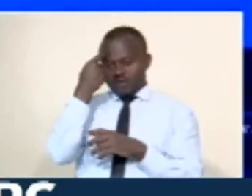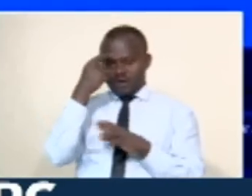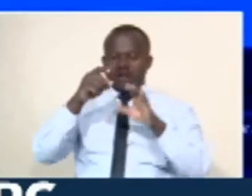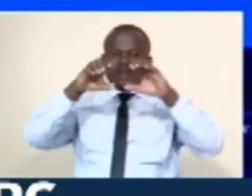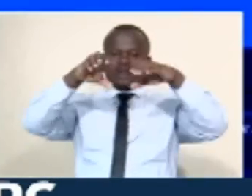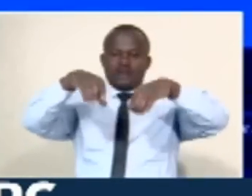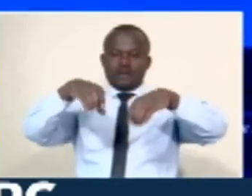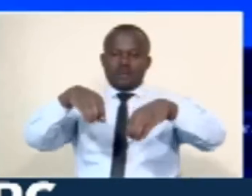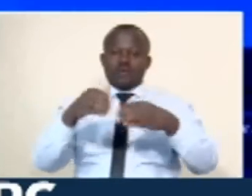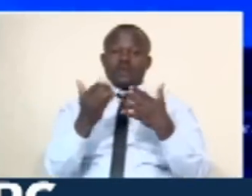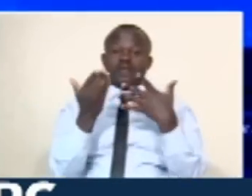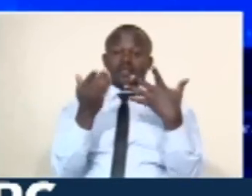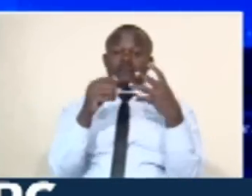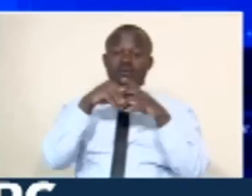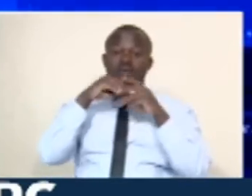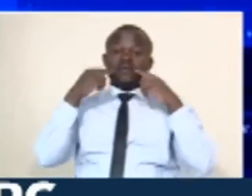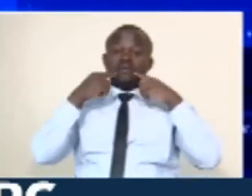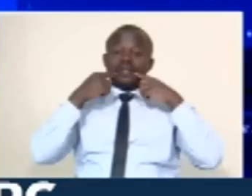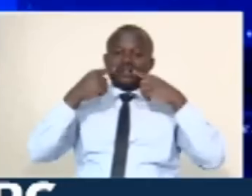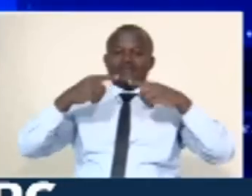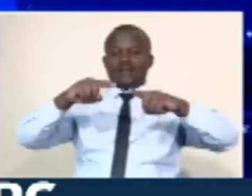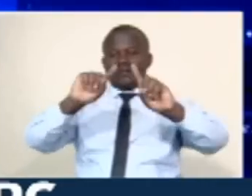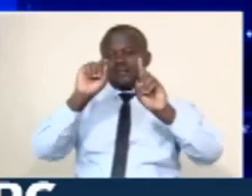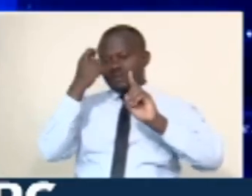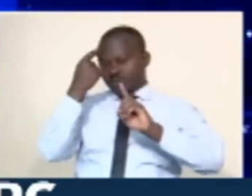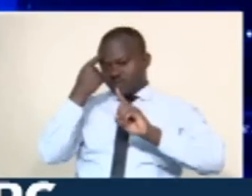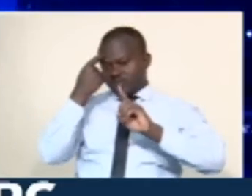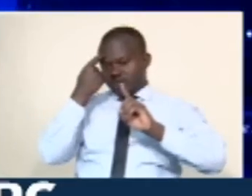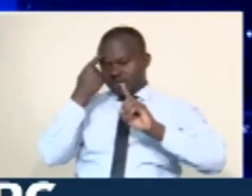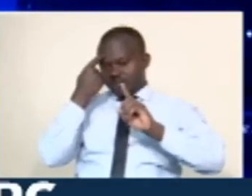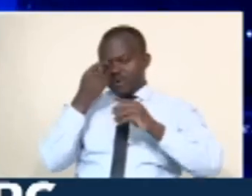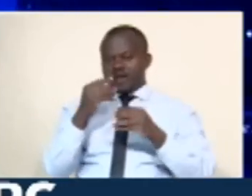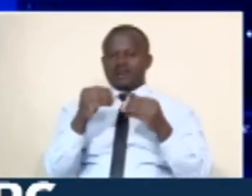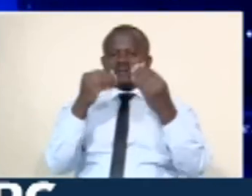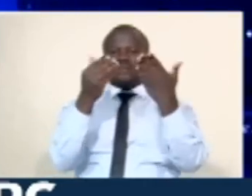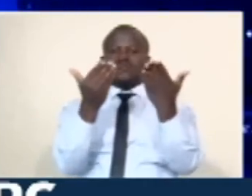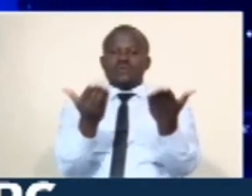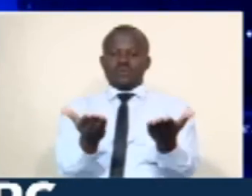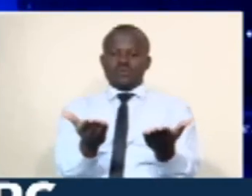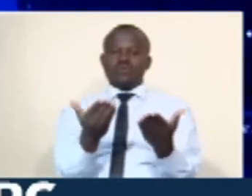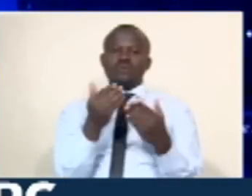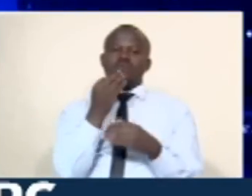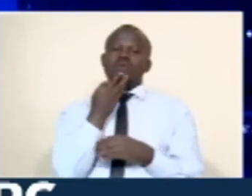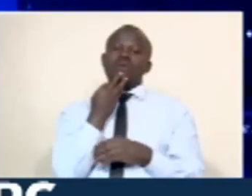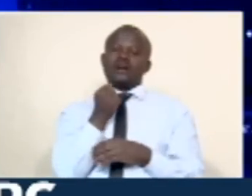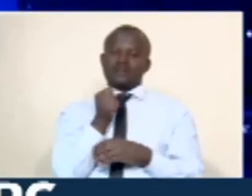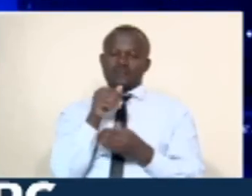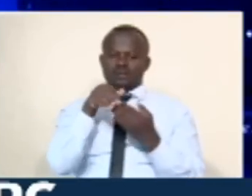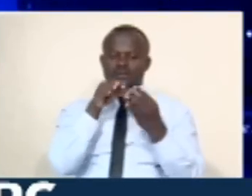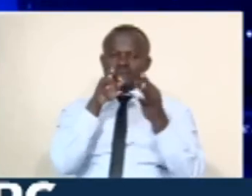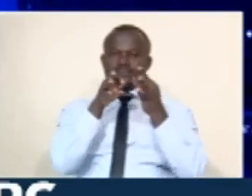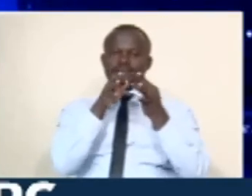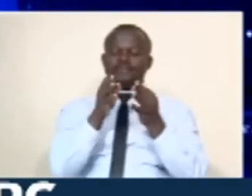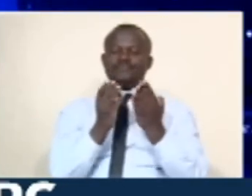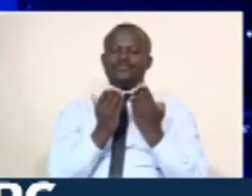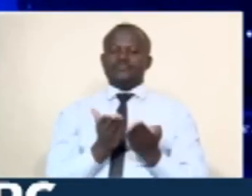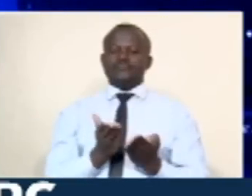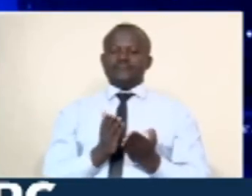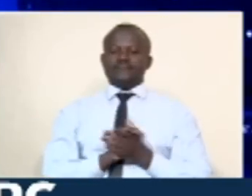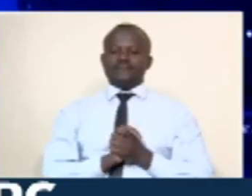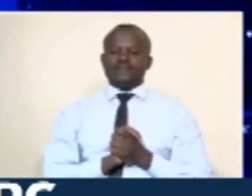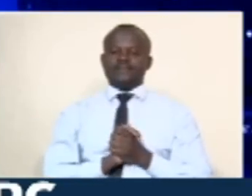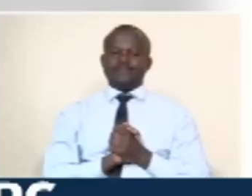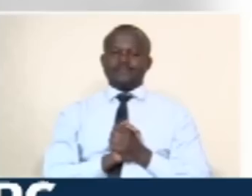ya Congo. Ibi bikubiye mu itangazo guverinoma yashyize ahagaragara kuri uyu wa gatatu. Inkuru irambuye turegezwaho na Jean-Pierre